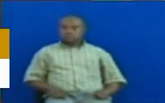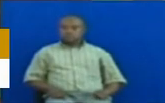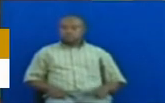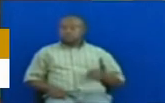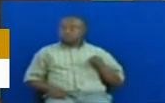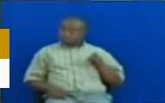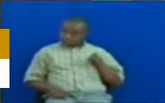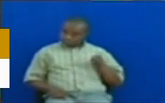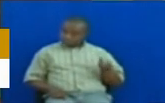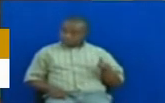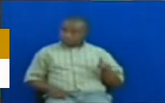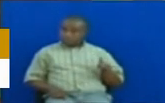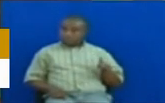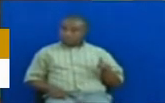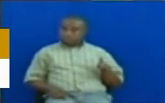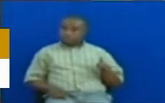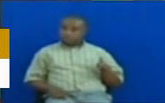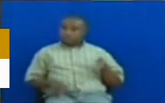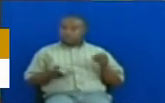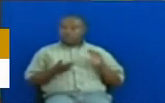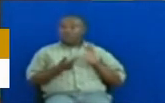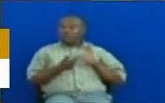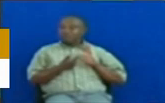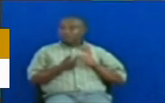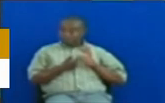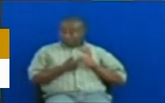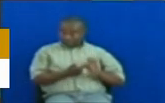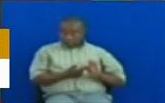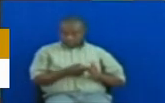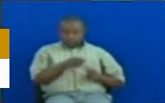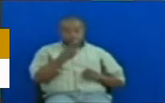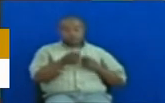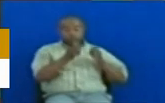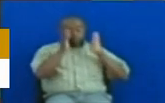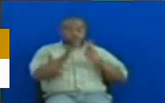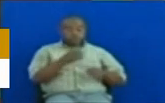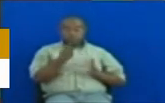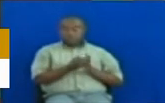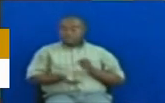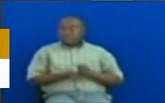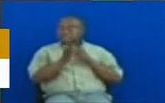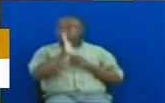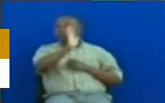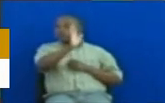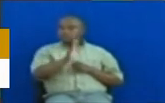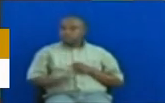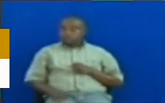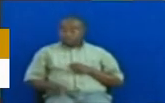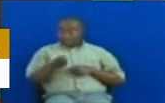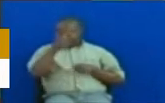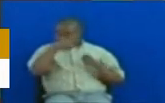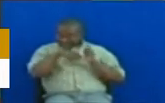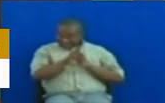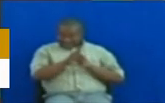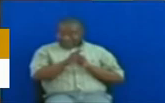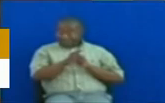unazungumzia swala ya DG ni pamoja na wasaidizi wake. Kwenye definition section imetolewa tafsiri